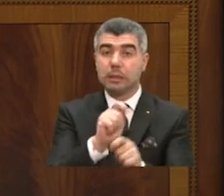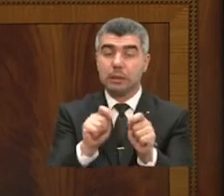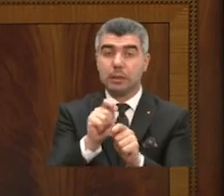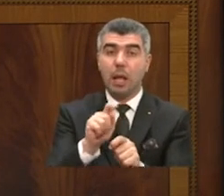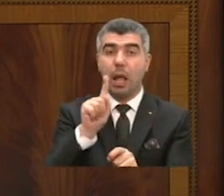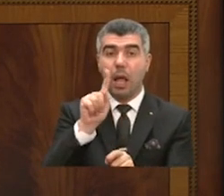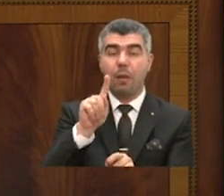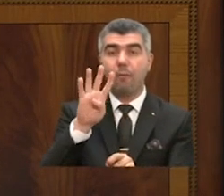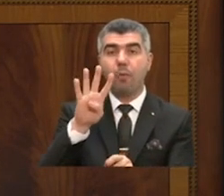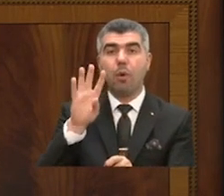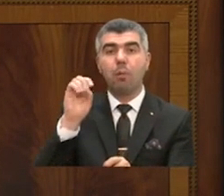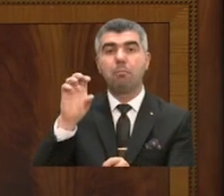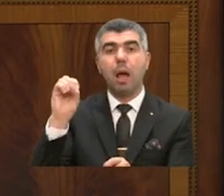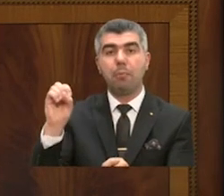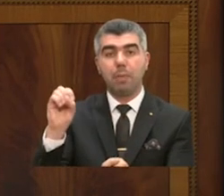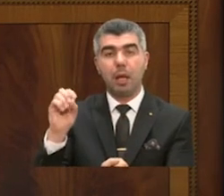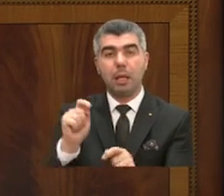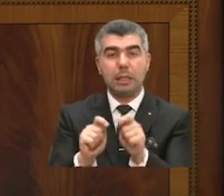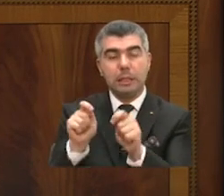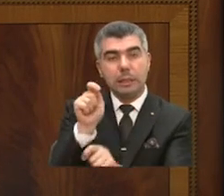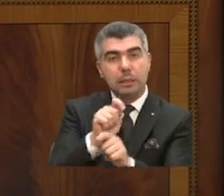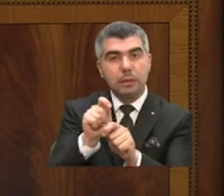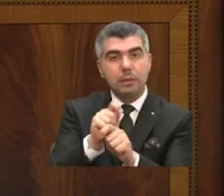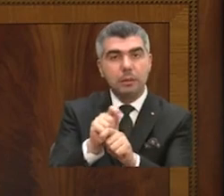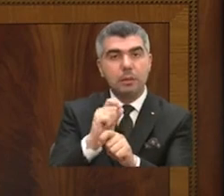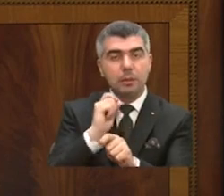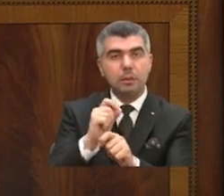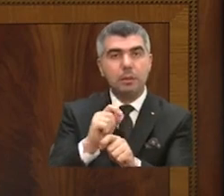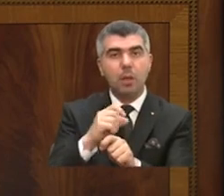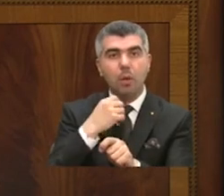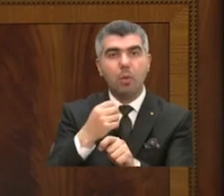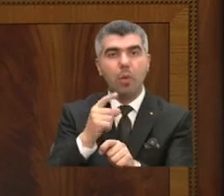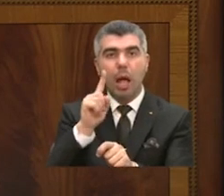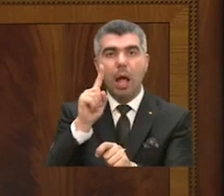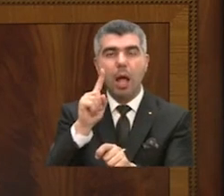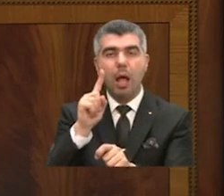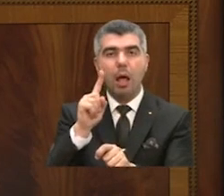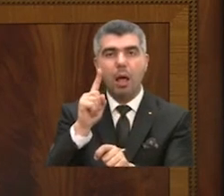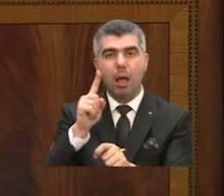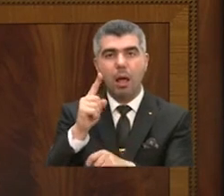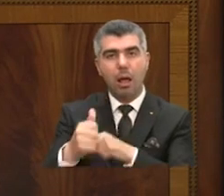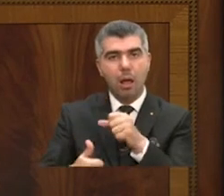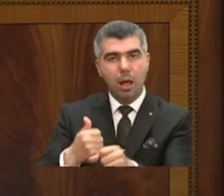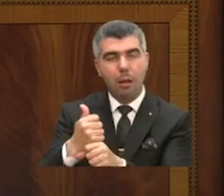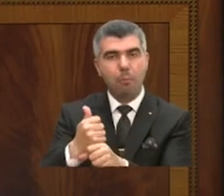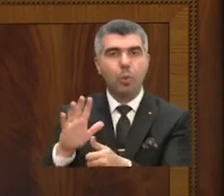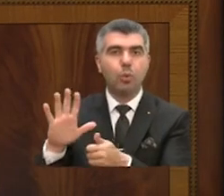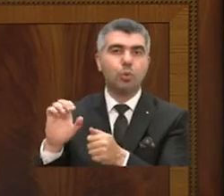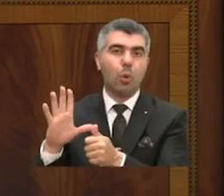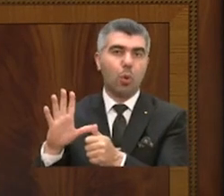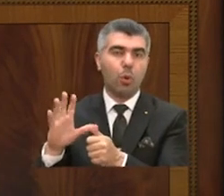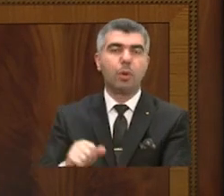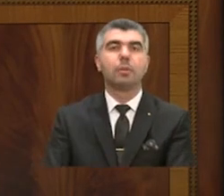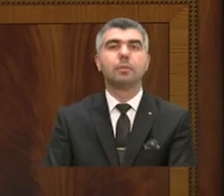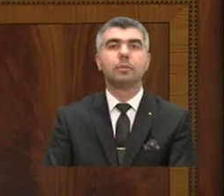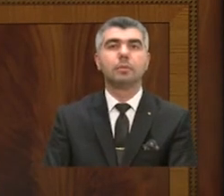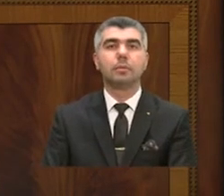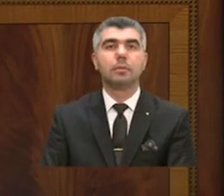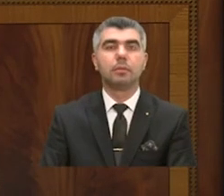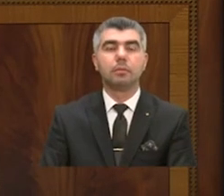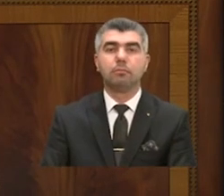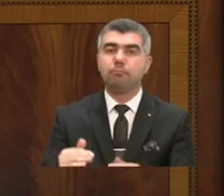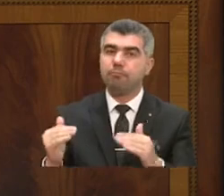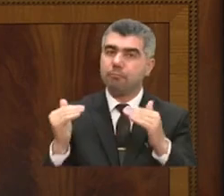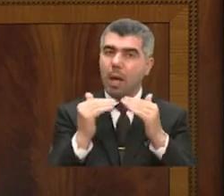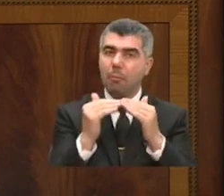مركز صحي للقلب في غضون 18 الشهر المقبل إن شاء الله. وموازة مع ذلك، ستعمل